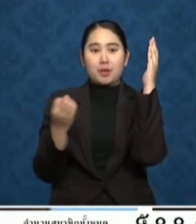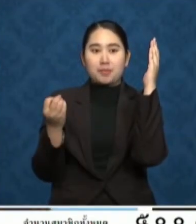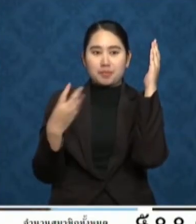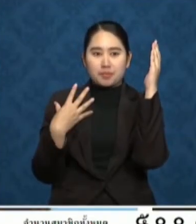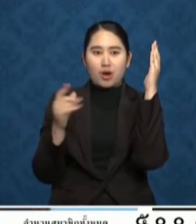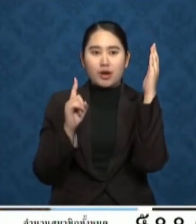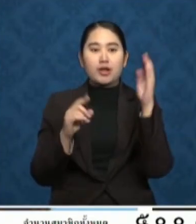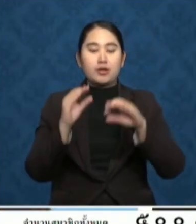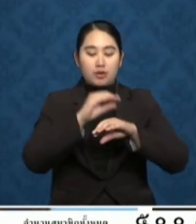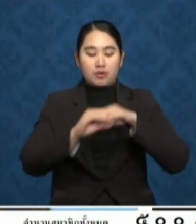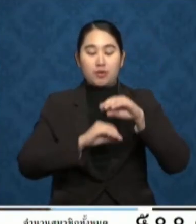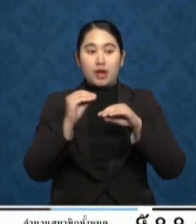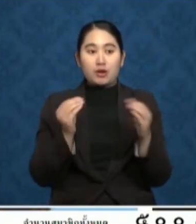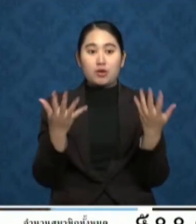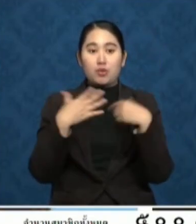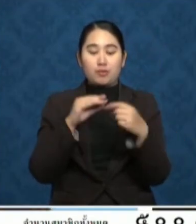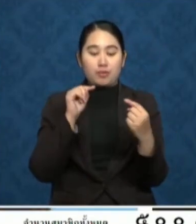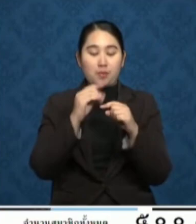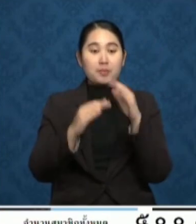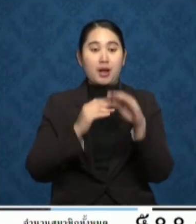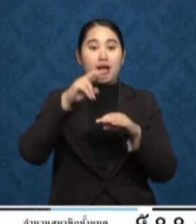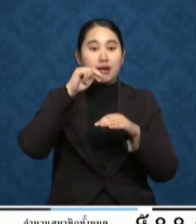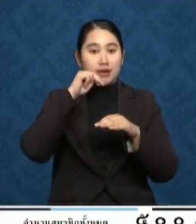ร